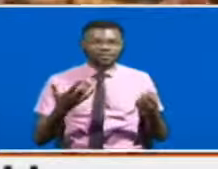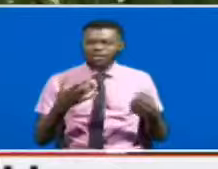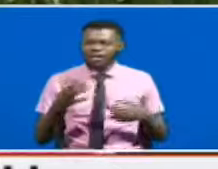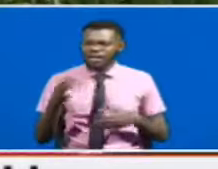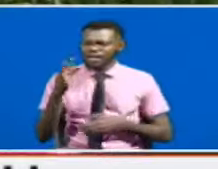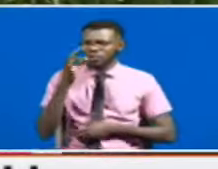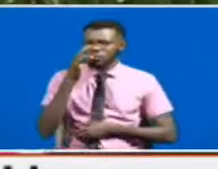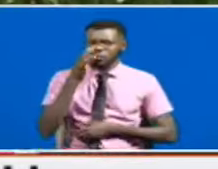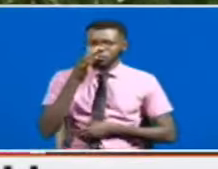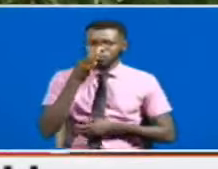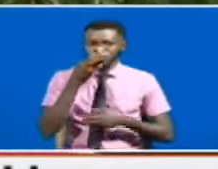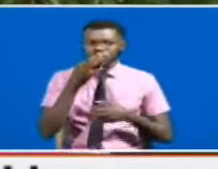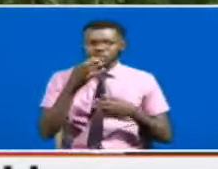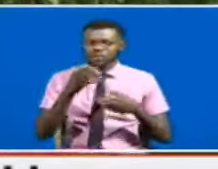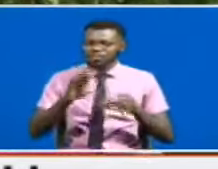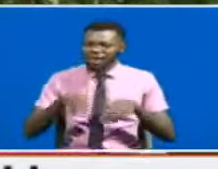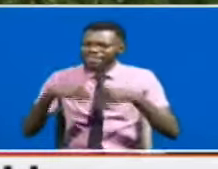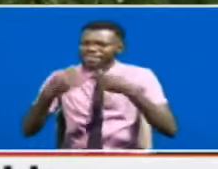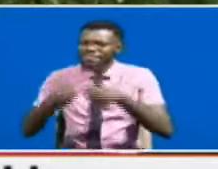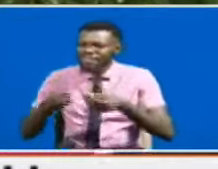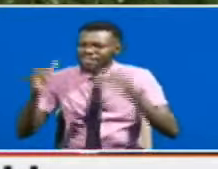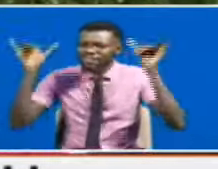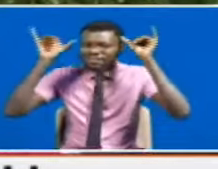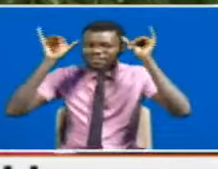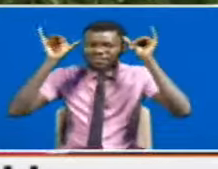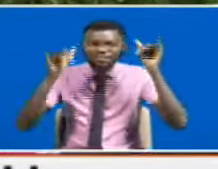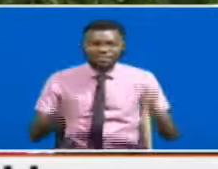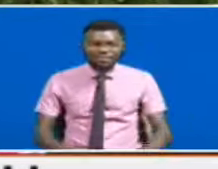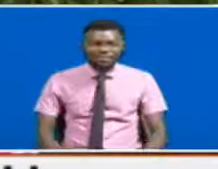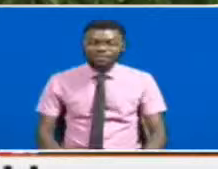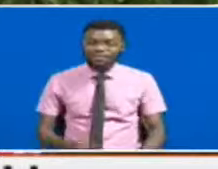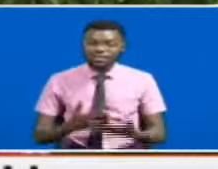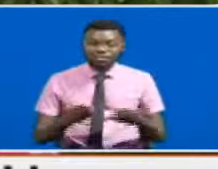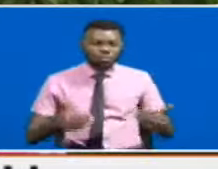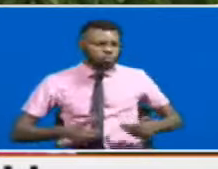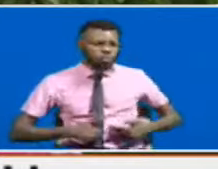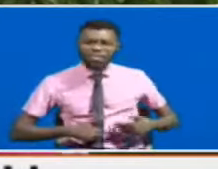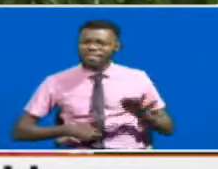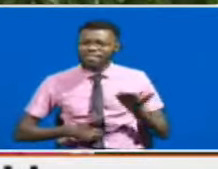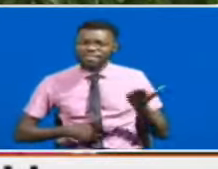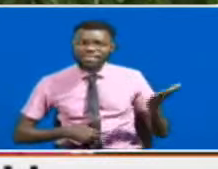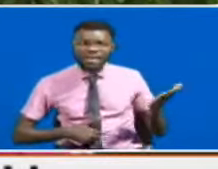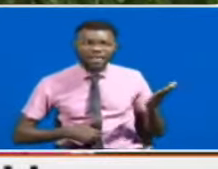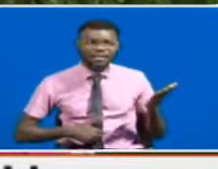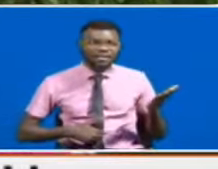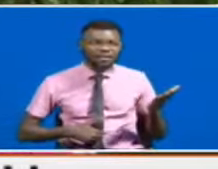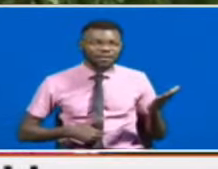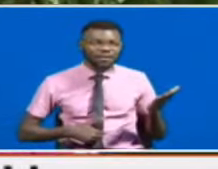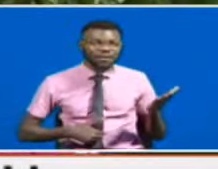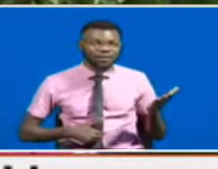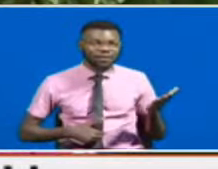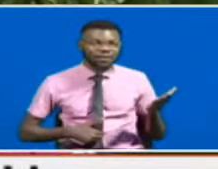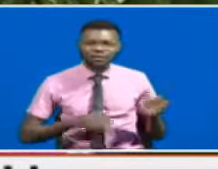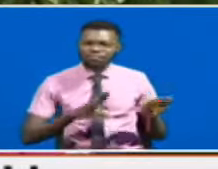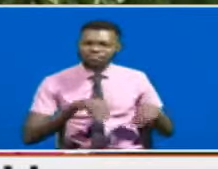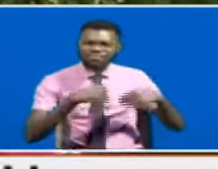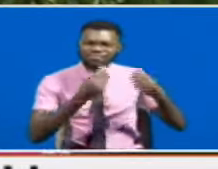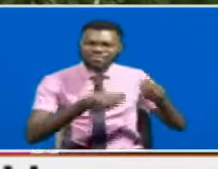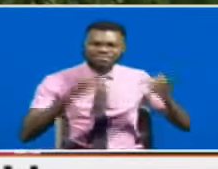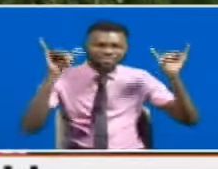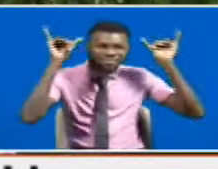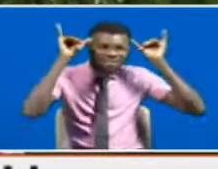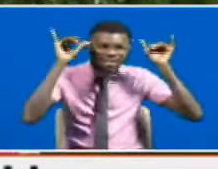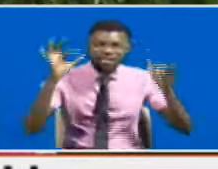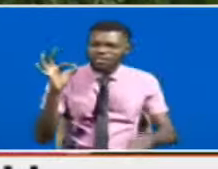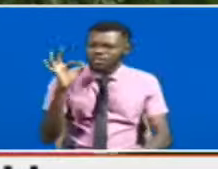zaidi. Unapata vijana wadogo wenye wameanza mambo na bullfighting, unapata saa zingine kweli wanapea ng'ombe bangi. Na